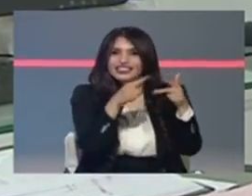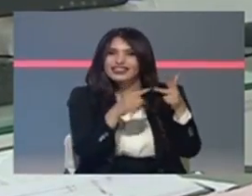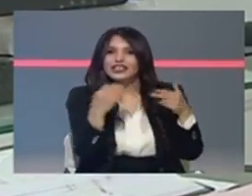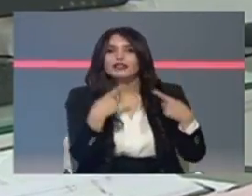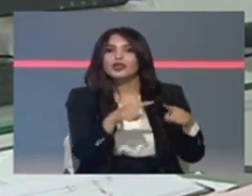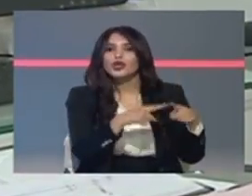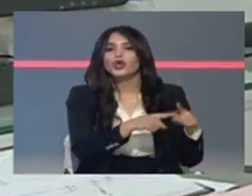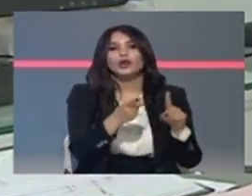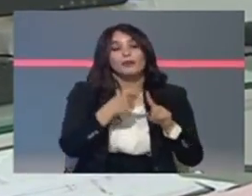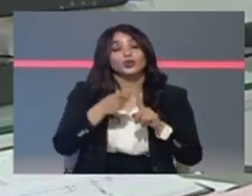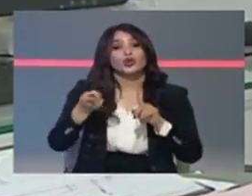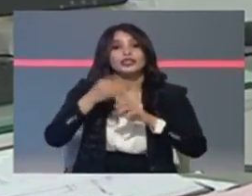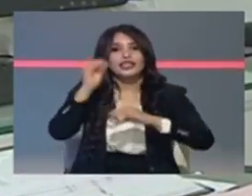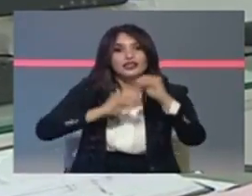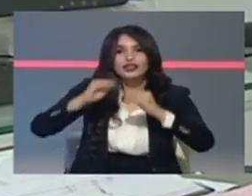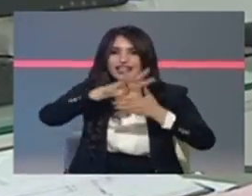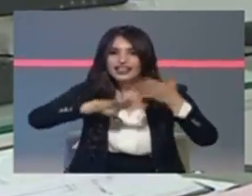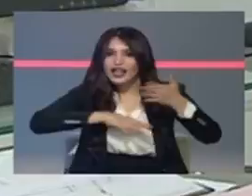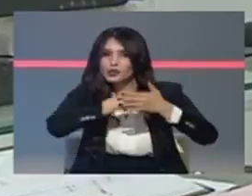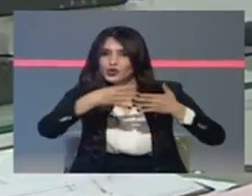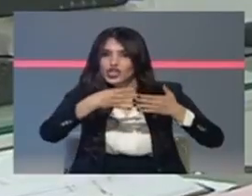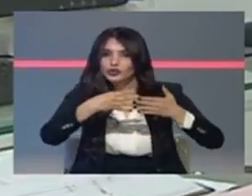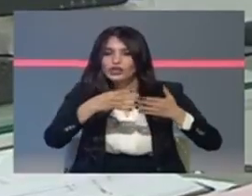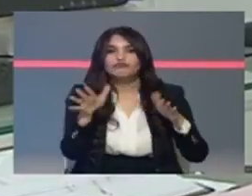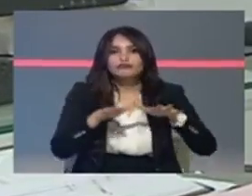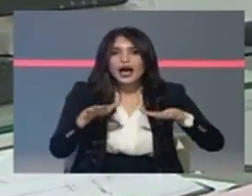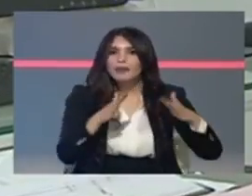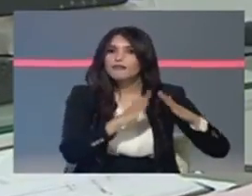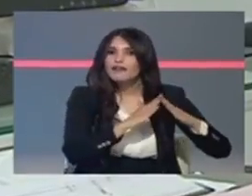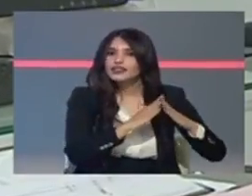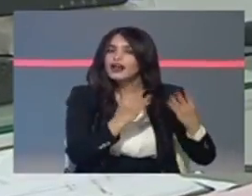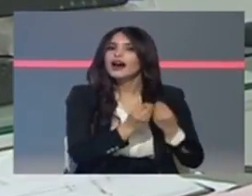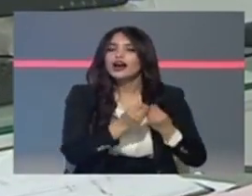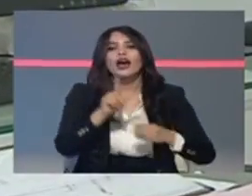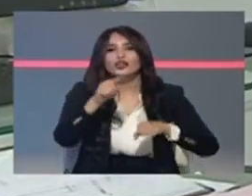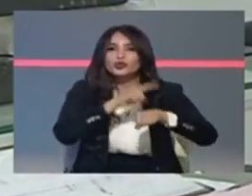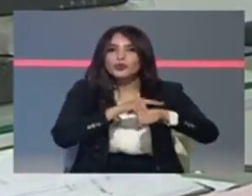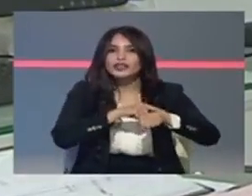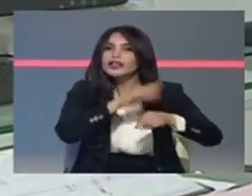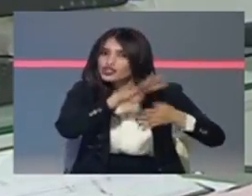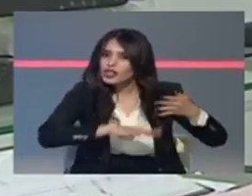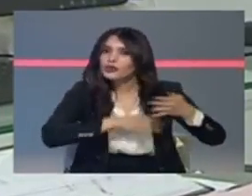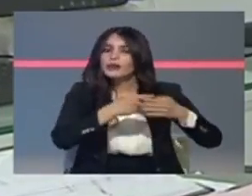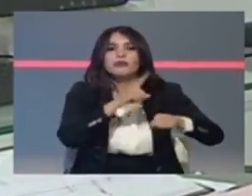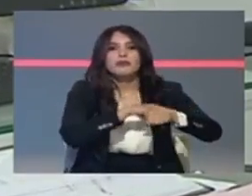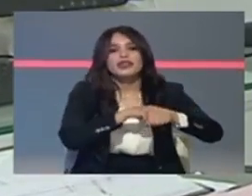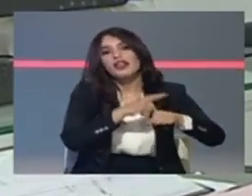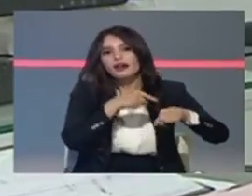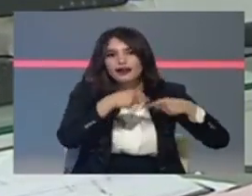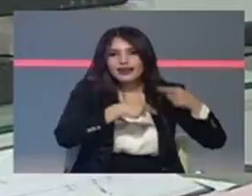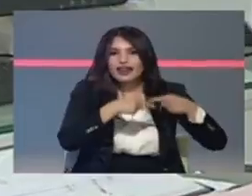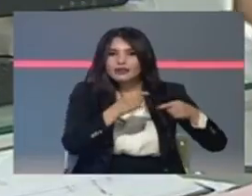وننظموا الفضاء في الدار، هو محتاج عنده دي ريبير ستابل، دونك في النهار لازم كل وقت عنده باش يعمل فيه حاجة. الفضاء